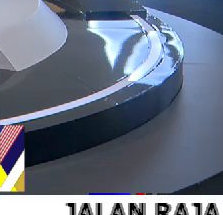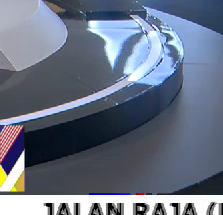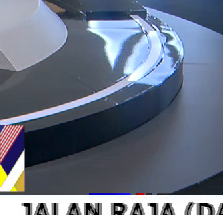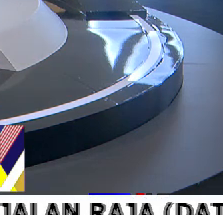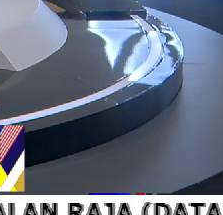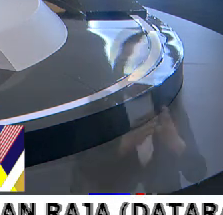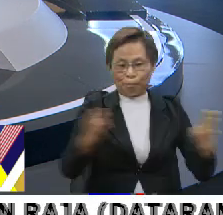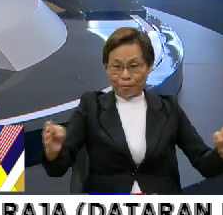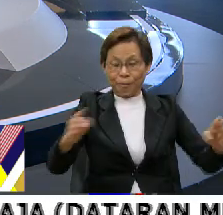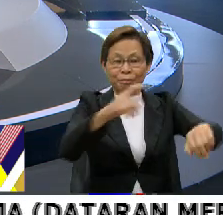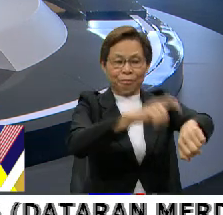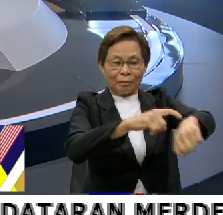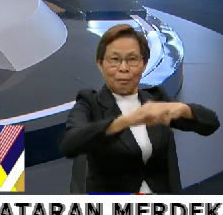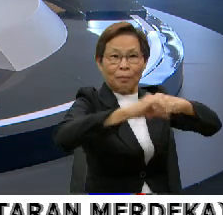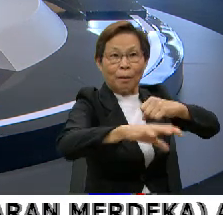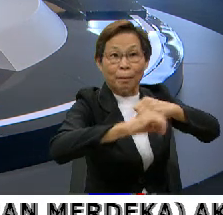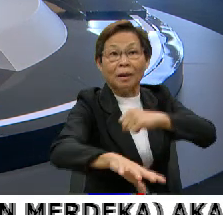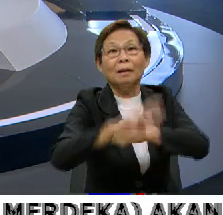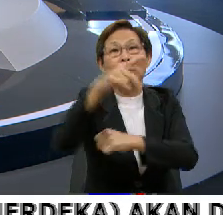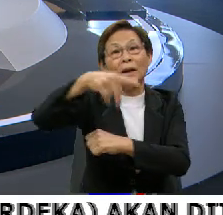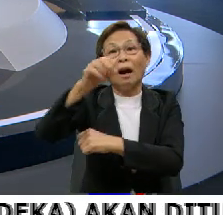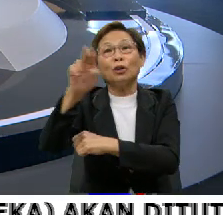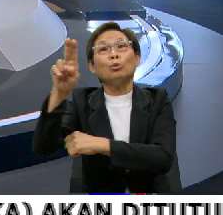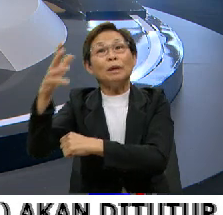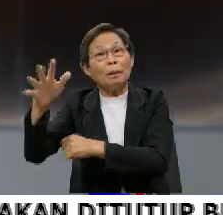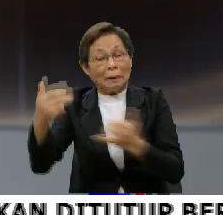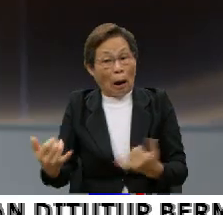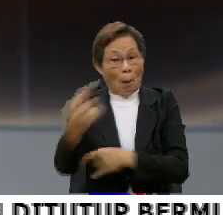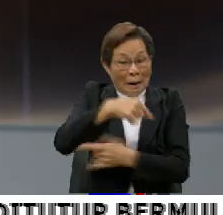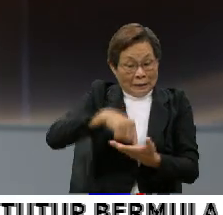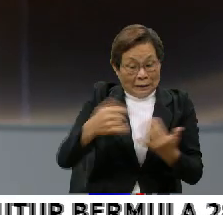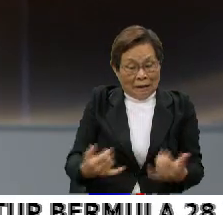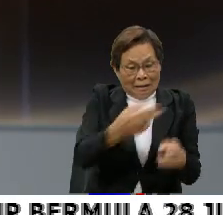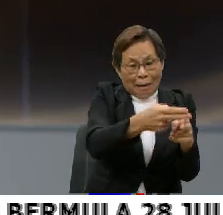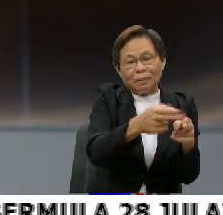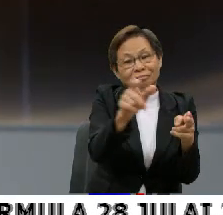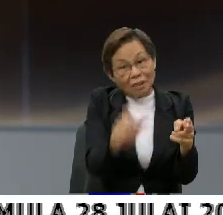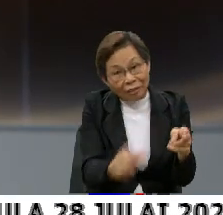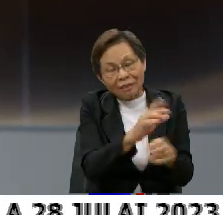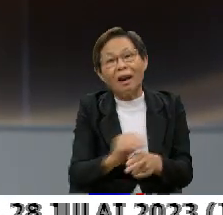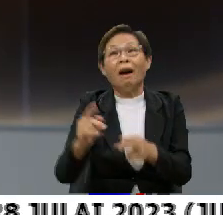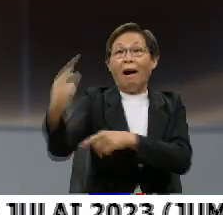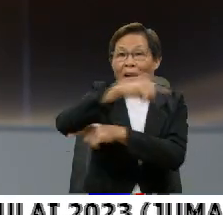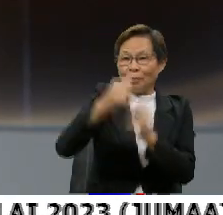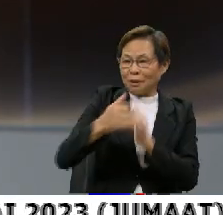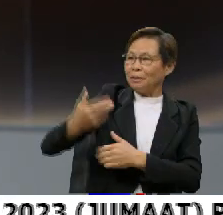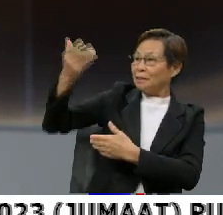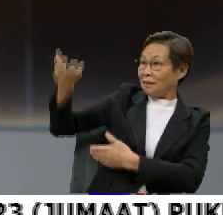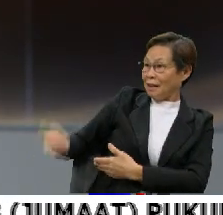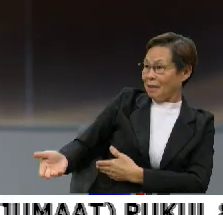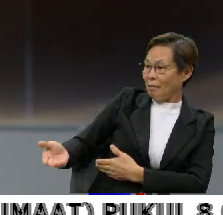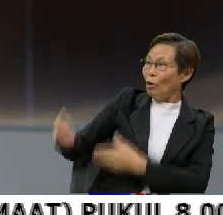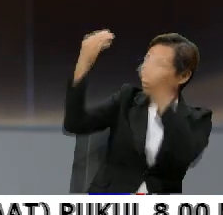bagi tempo berkempin juga bagi paduan ke-15 dan hari ini adalah hari penamaan calon dan hari ini bersama saya untuk kita